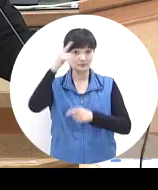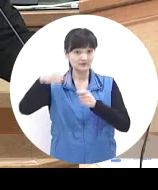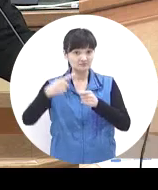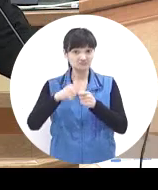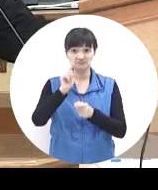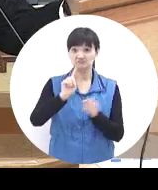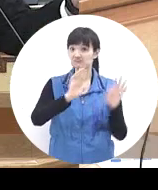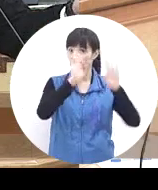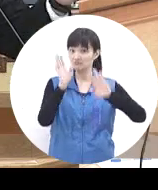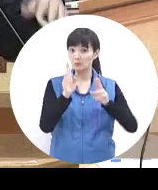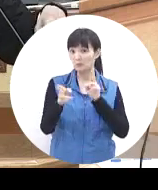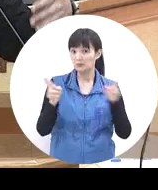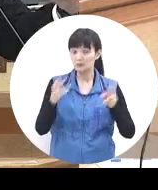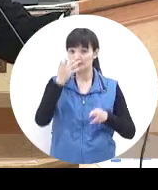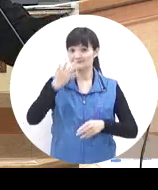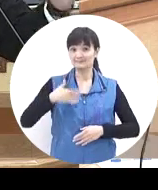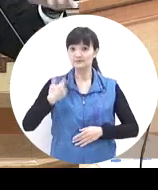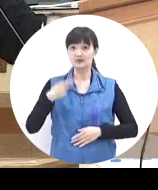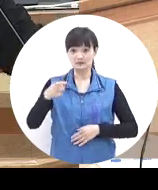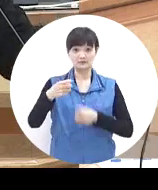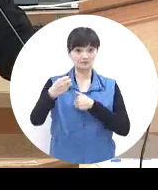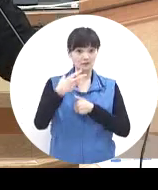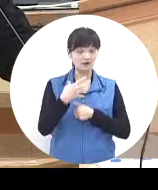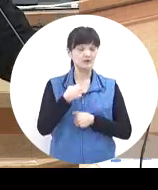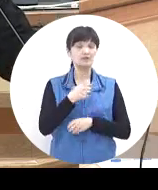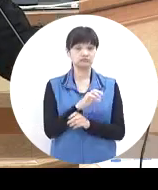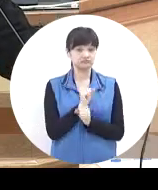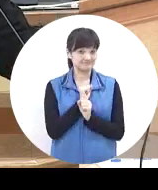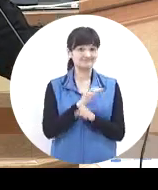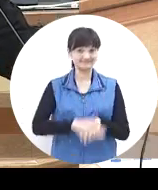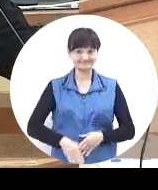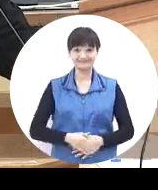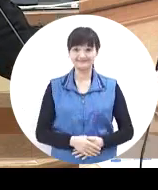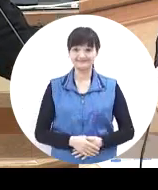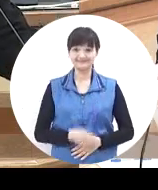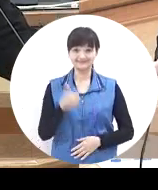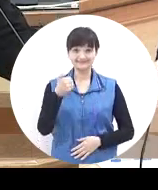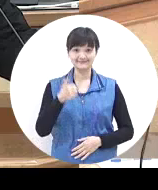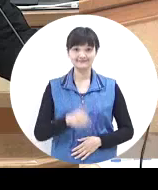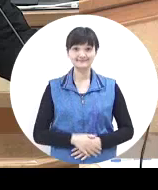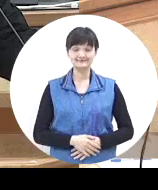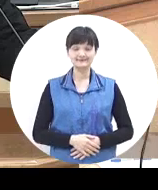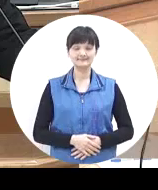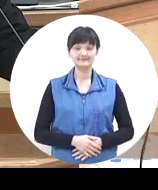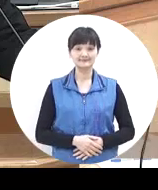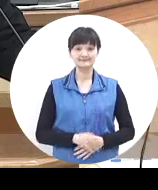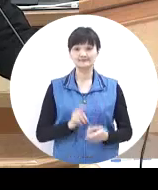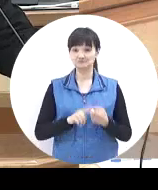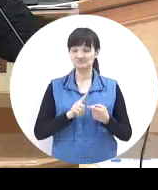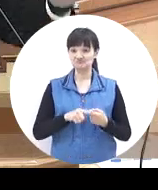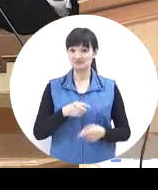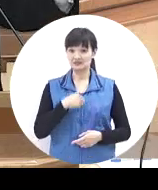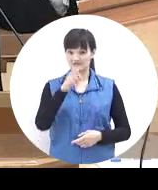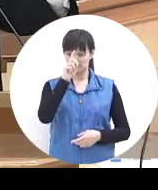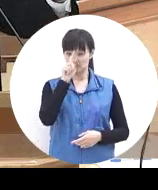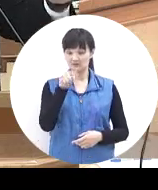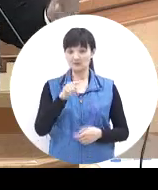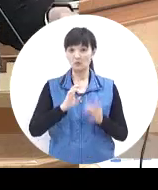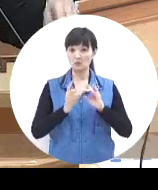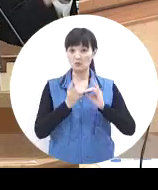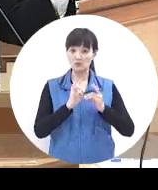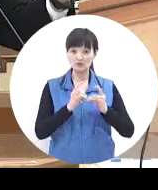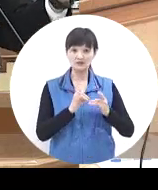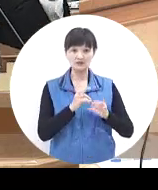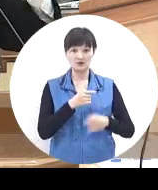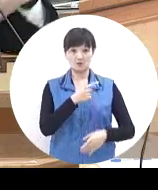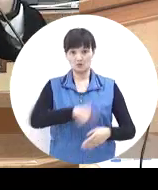嘛。不过你善意的提醒，我会去注意， 是 好不好？ 好，这个部分不要沦为选举操作的工具。 我不会，不会沦为选